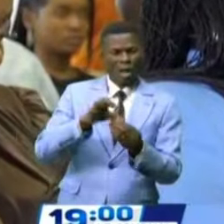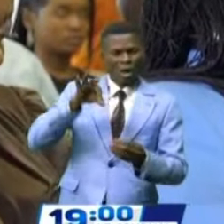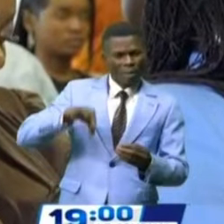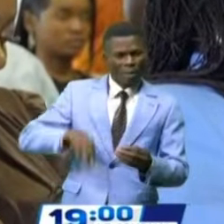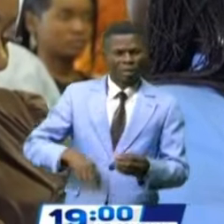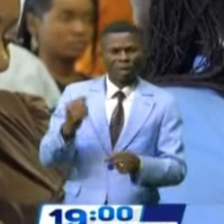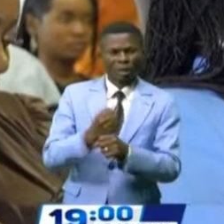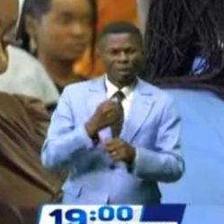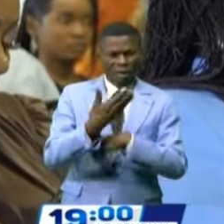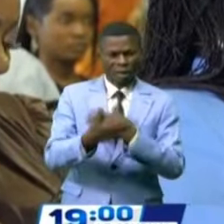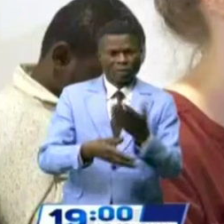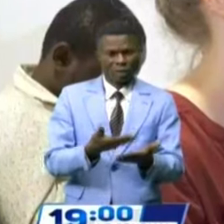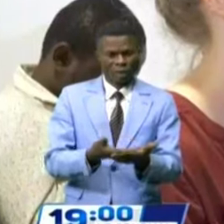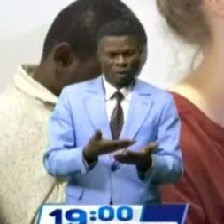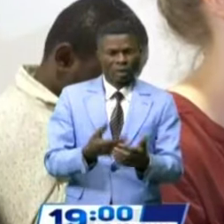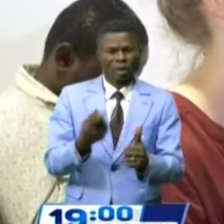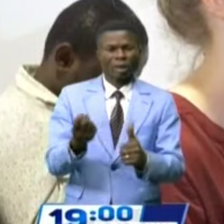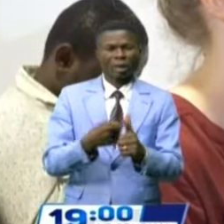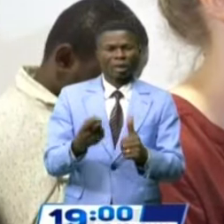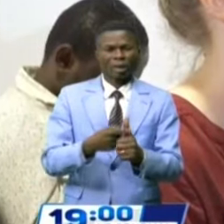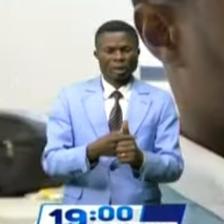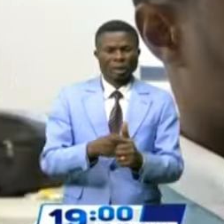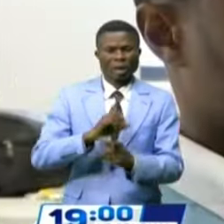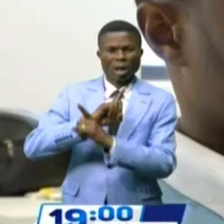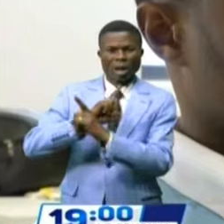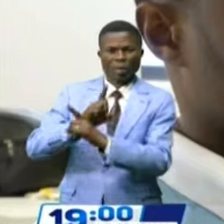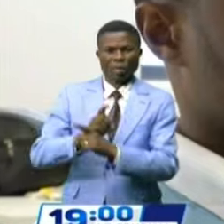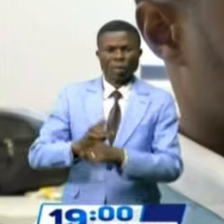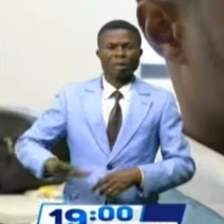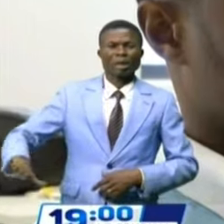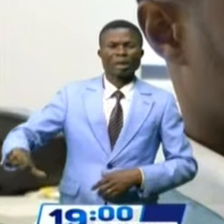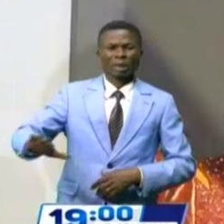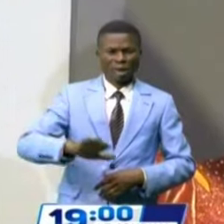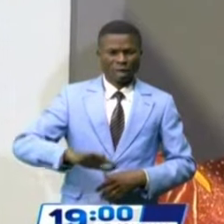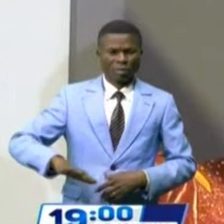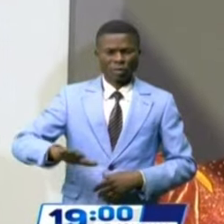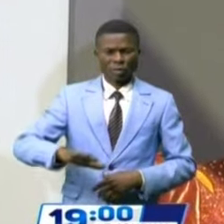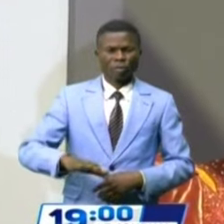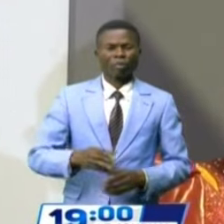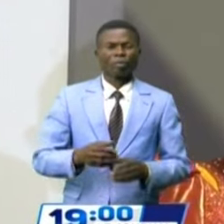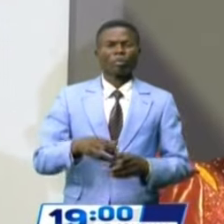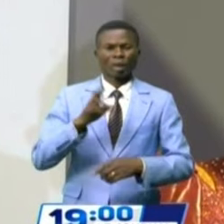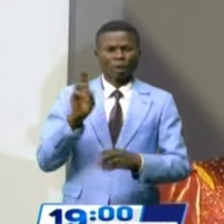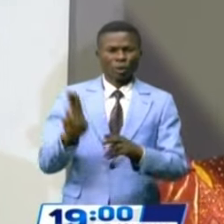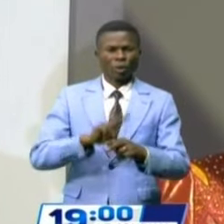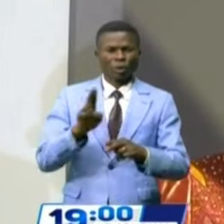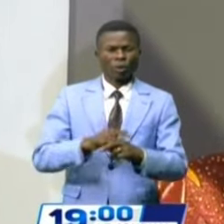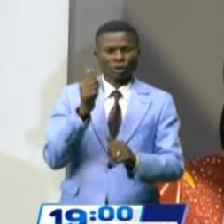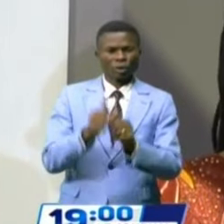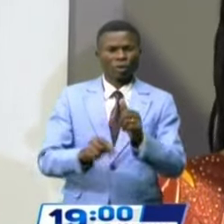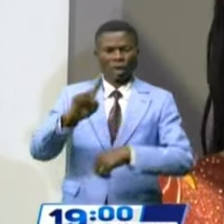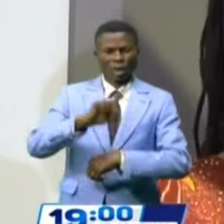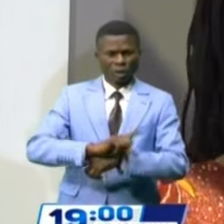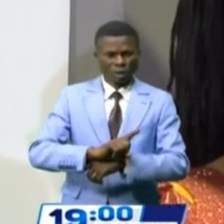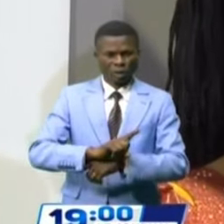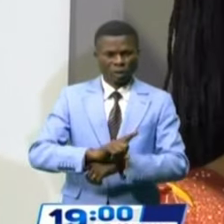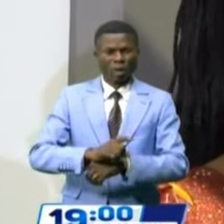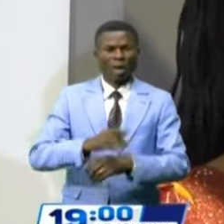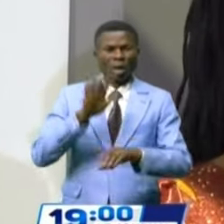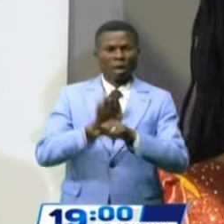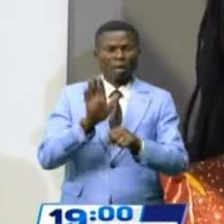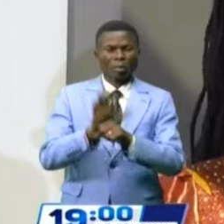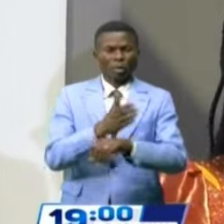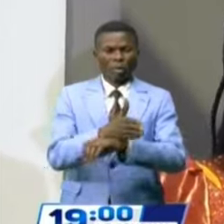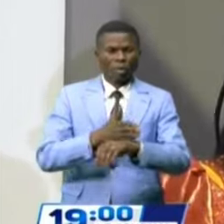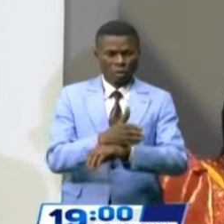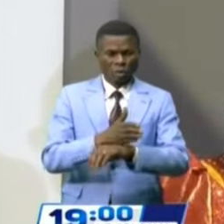notre travail que nous faisons, celui de la conservation de la nature. Ça doit être régulièrement mis à jour, régulièrement. Parce qu'il y a des animaux, je ne